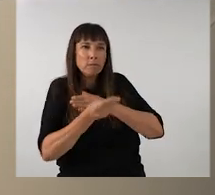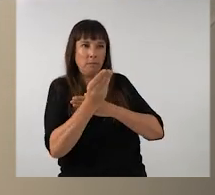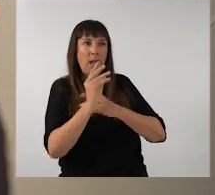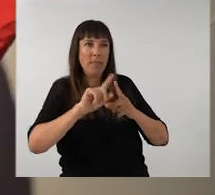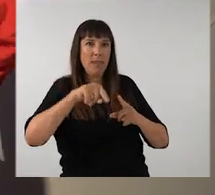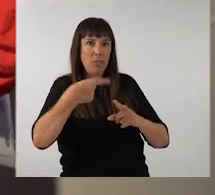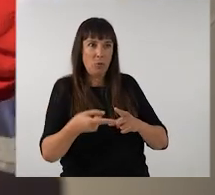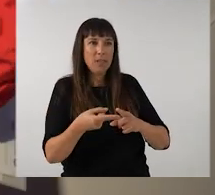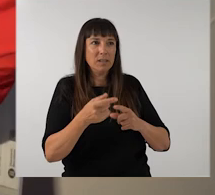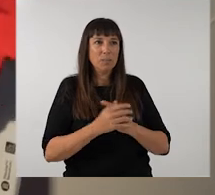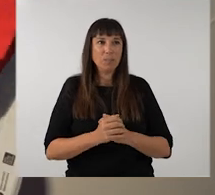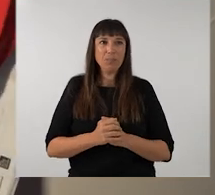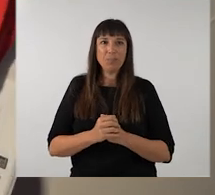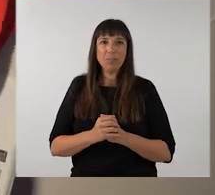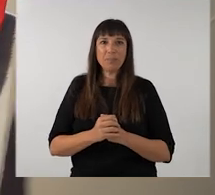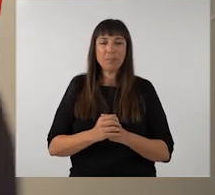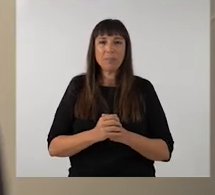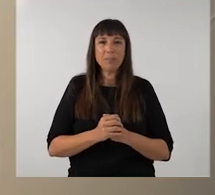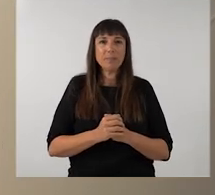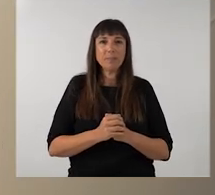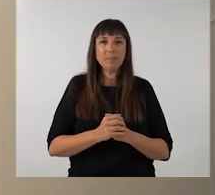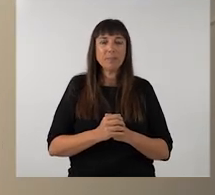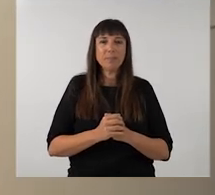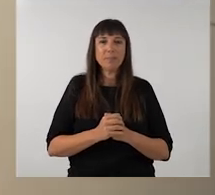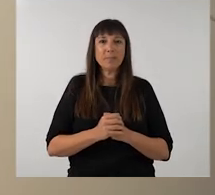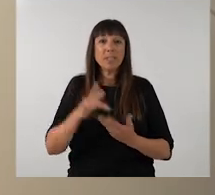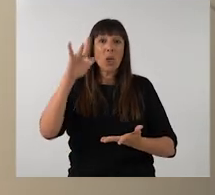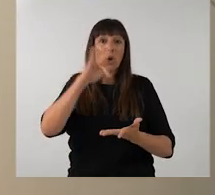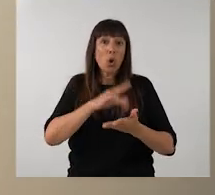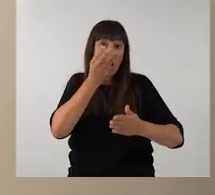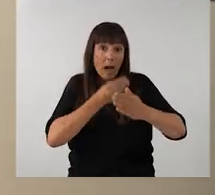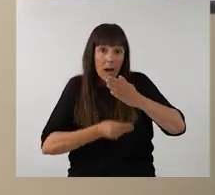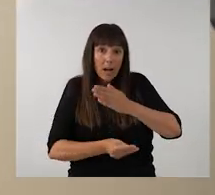que acaba de fer l'esforç doncs, del part, etc.